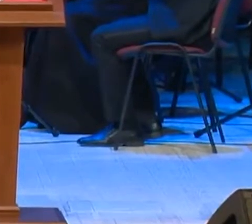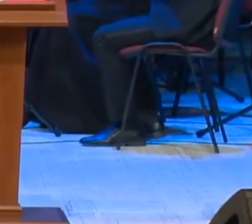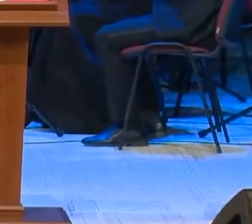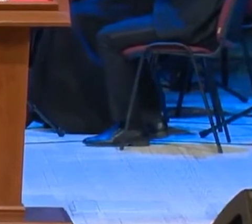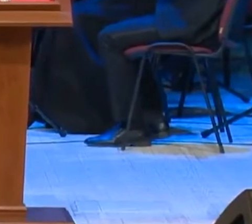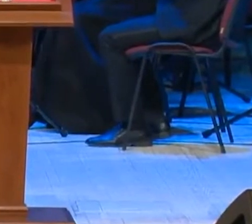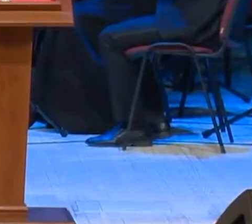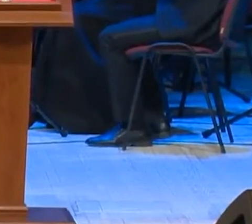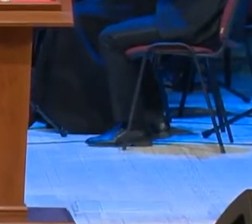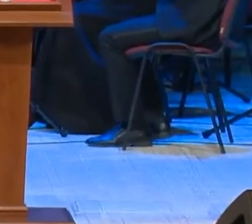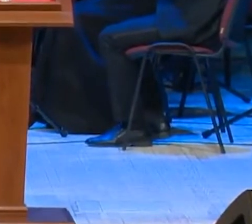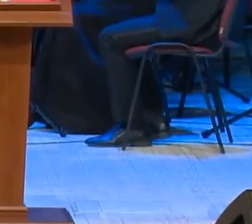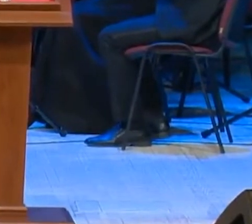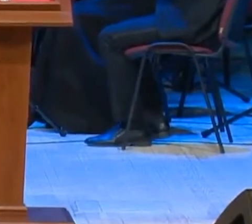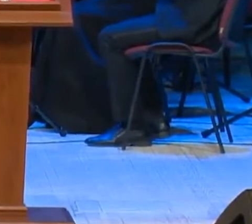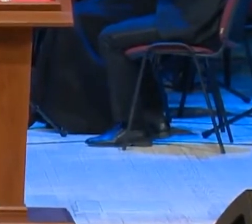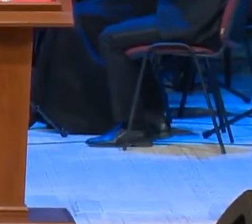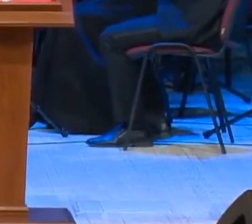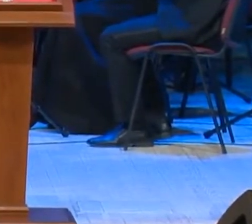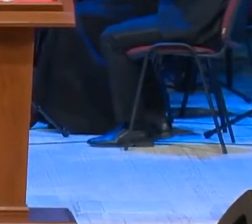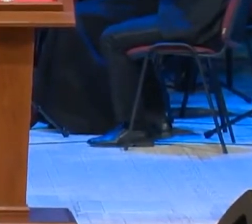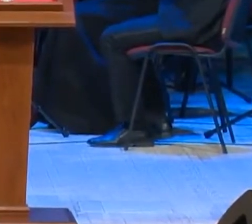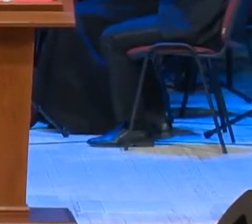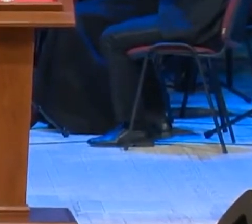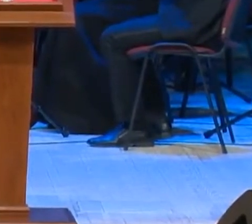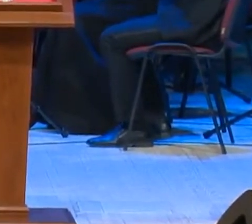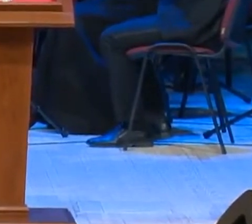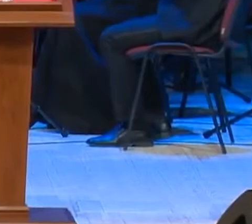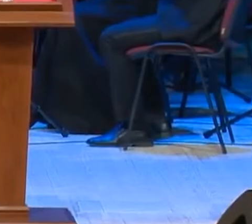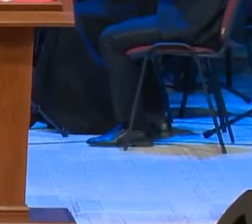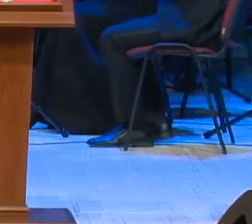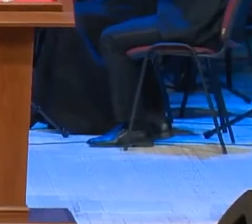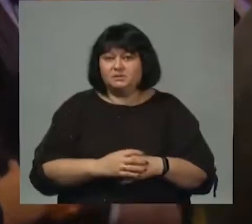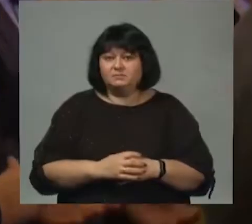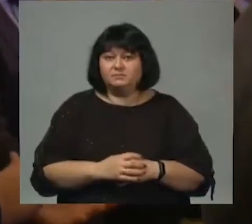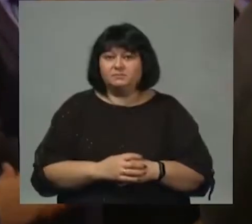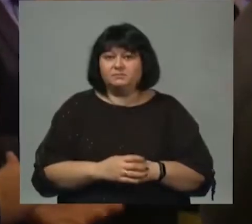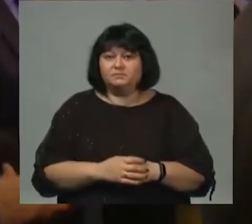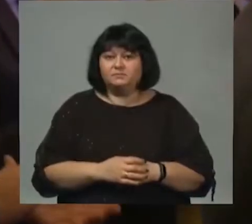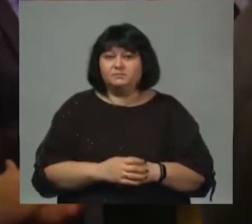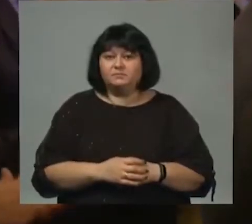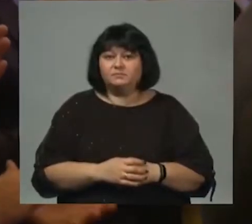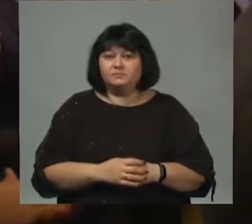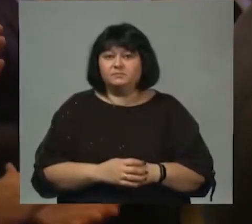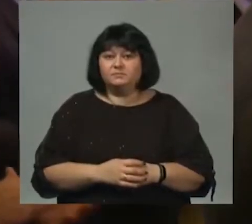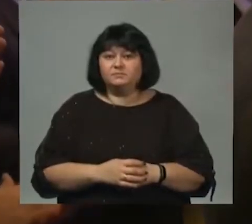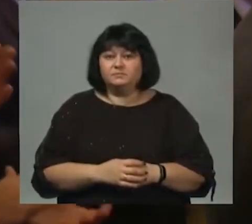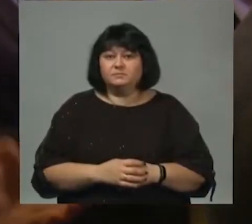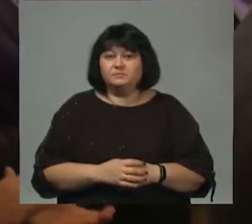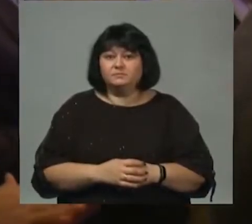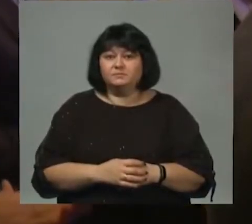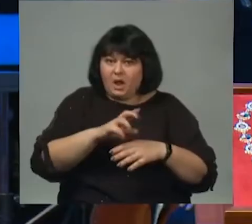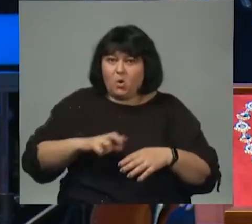о результатах досрочных выборов. За Гладкова проголосовали более 78% избирателей. Вступая в должность, губернатор выразил